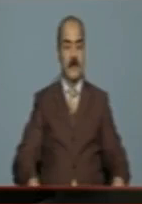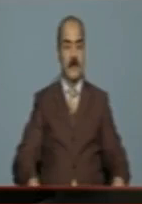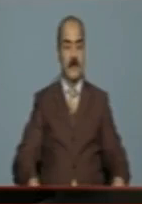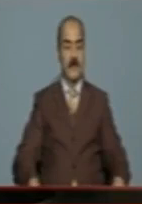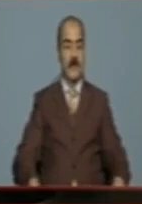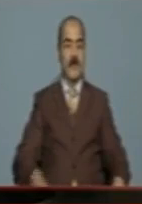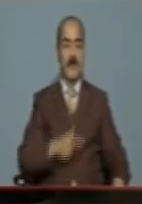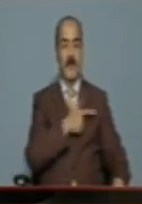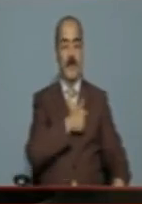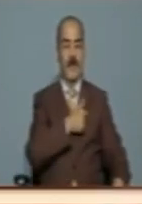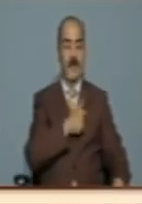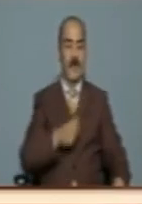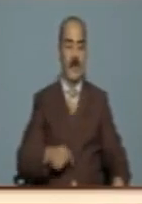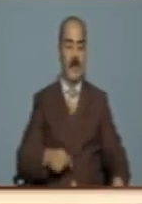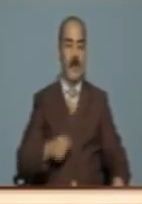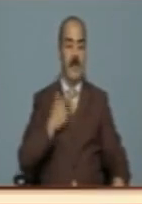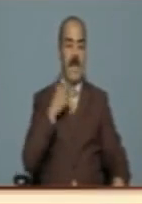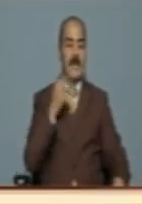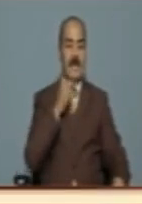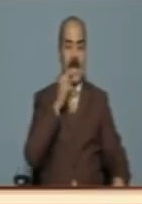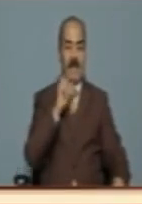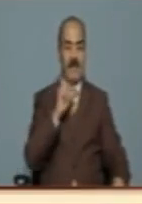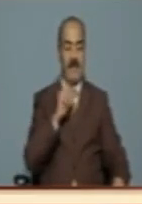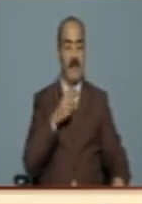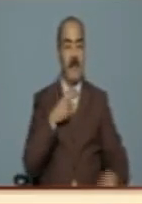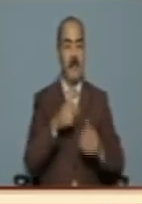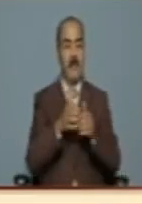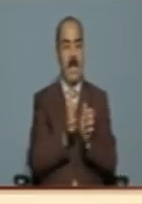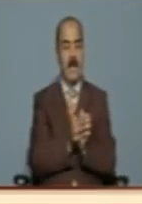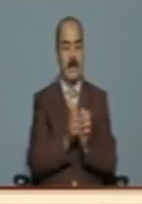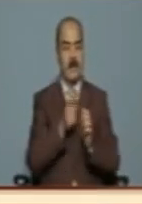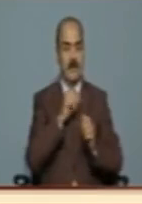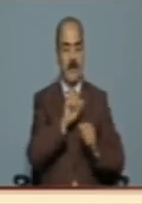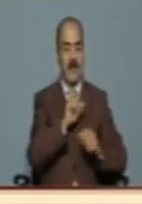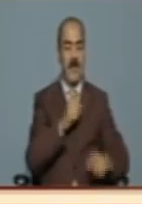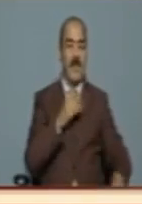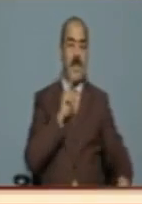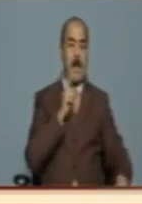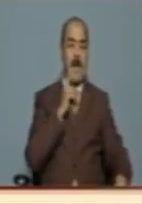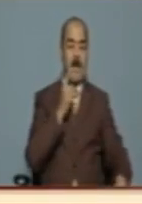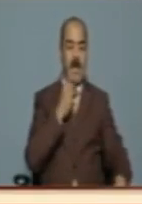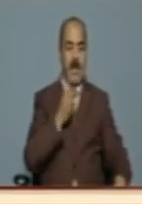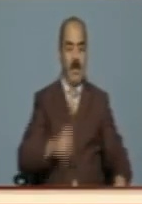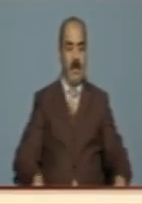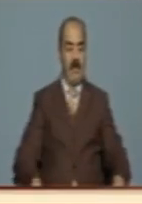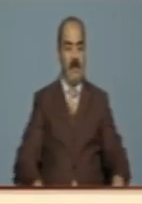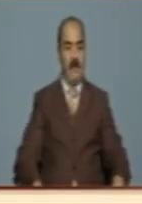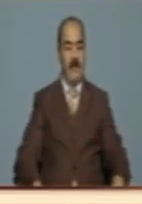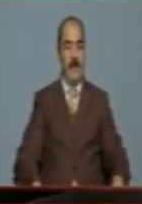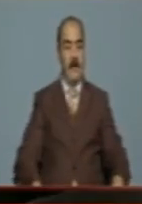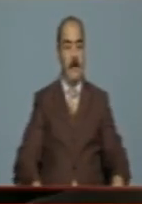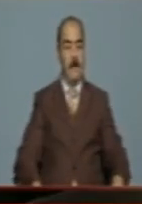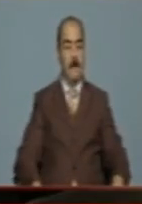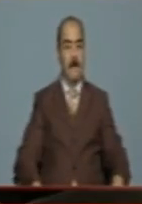السيد عبد السند حسن محمد يمامة، وشهرته عبد السند يمامة،